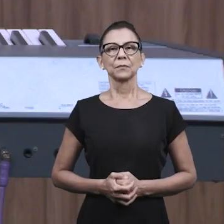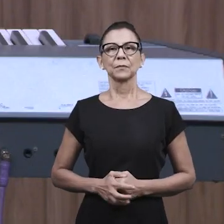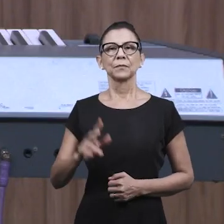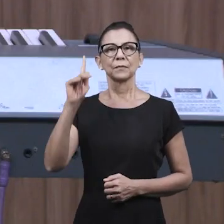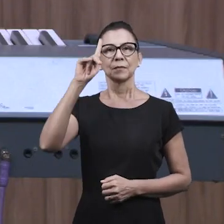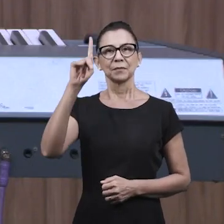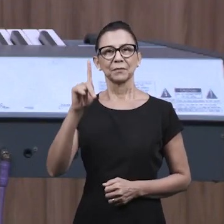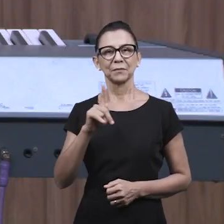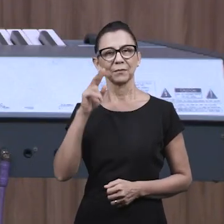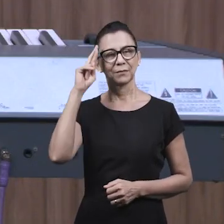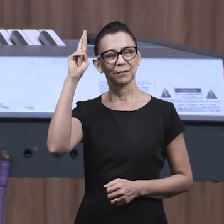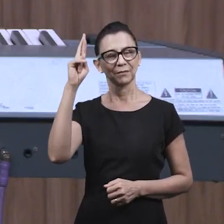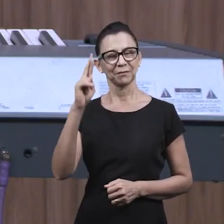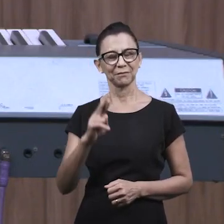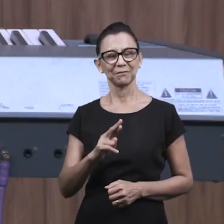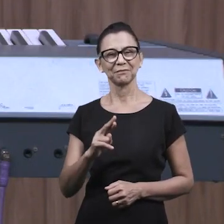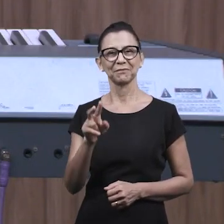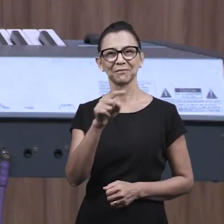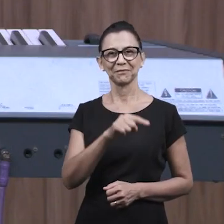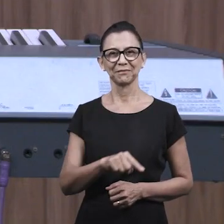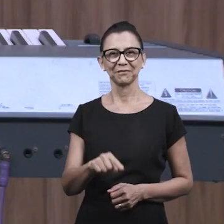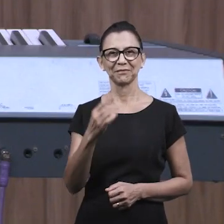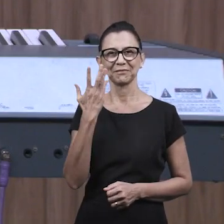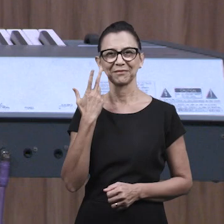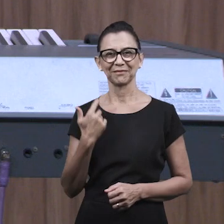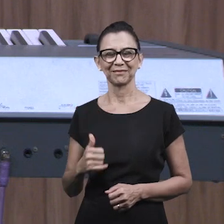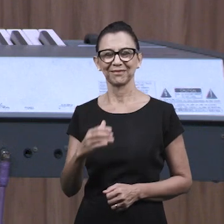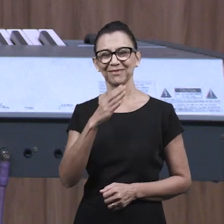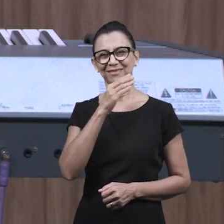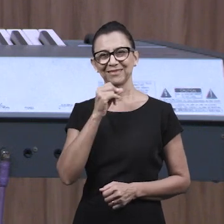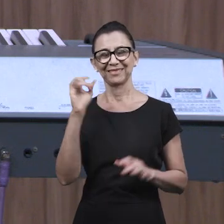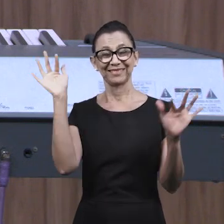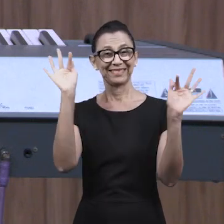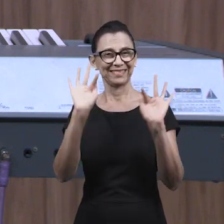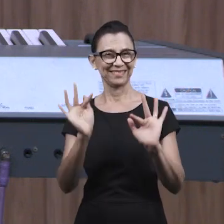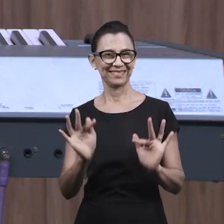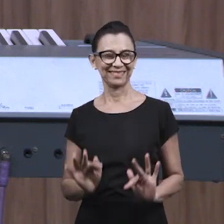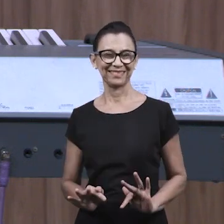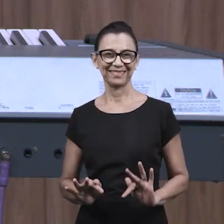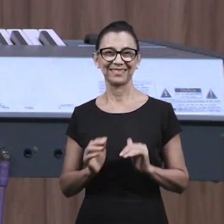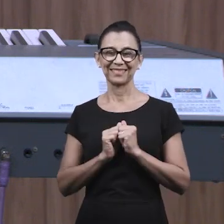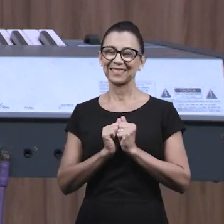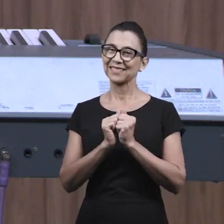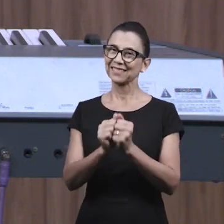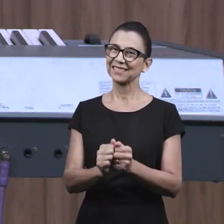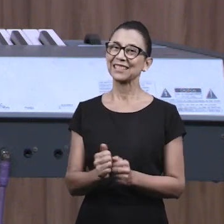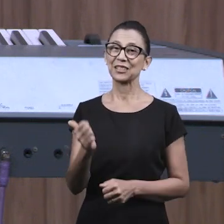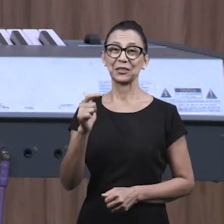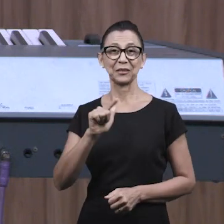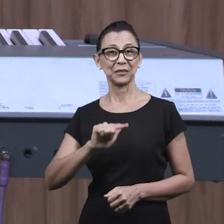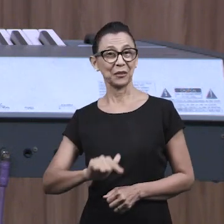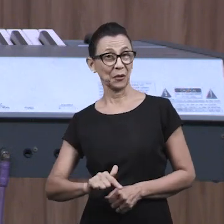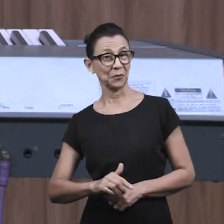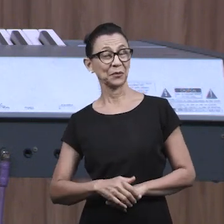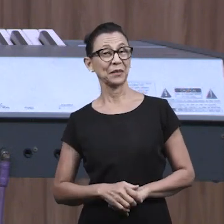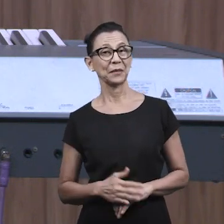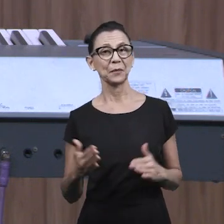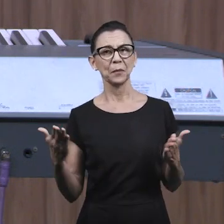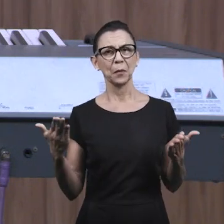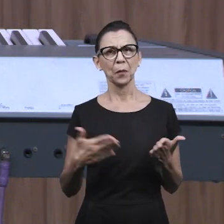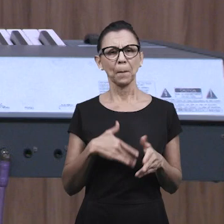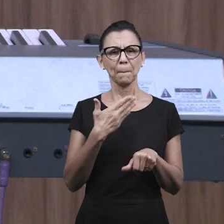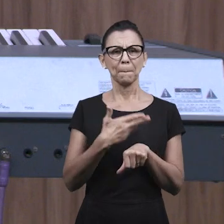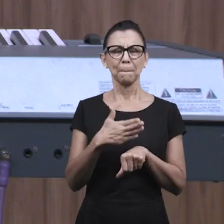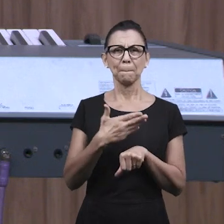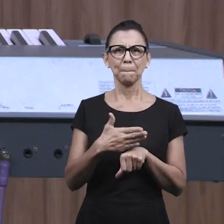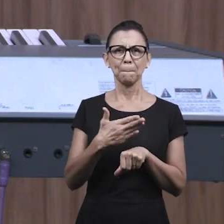La paix du Seigneur, mes frères, enfants, adolescents, nous sommes très heureux pour être ensemble encore une fois. Aujourd'hui, nous